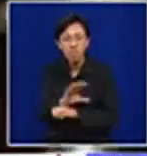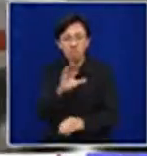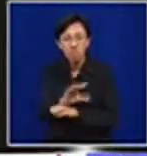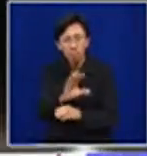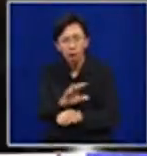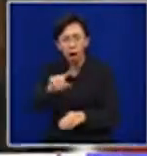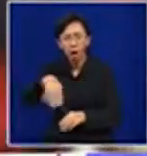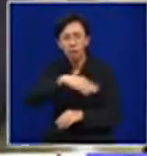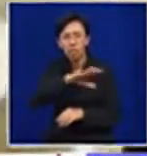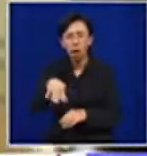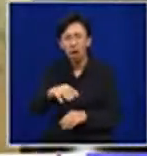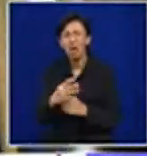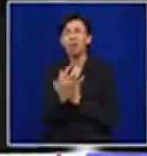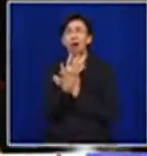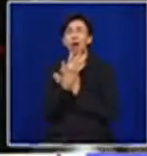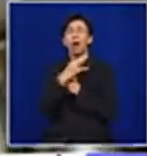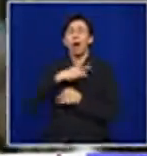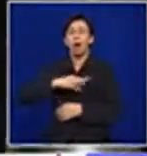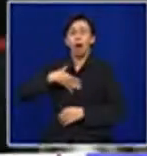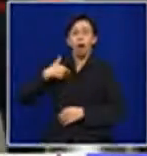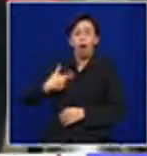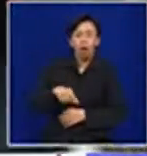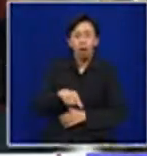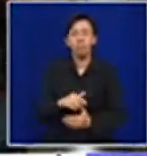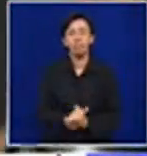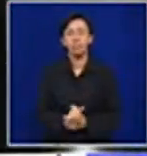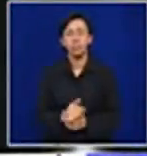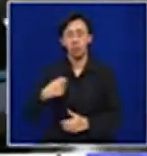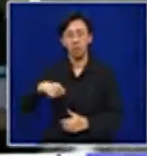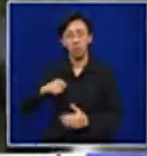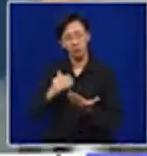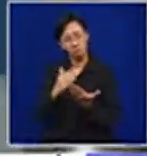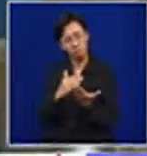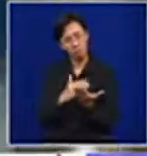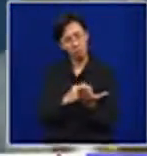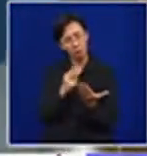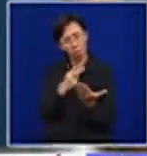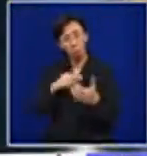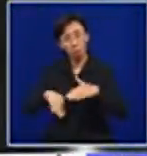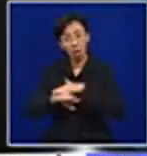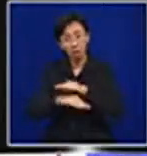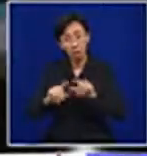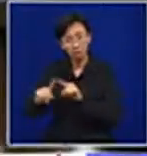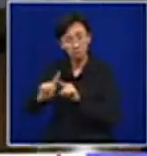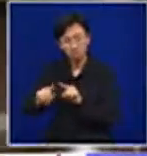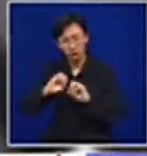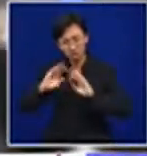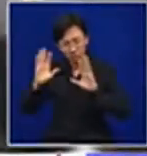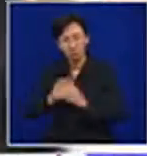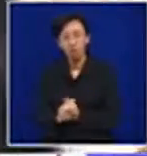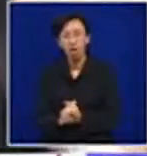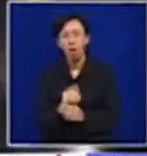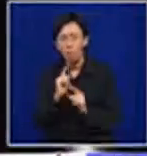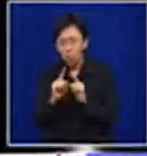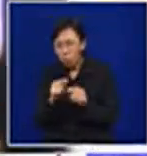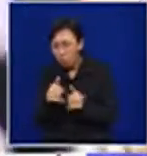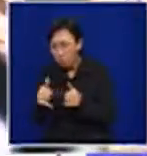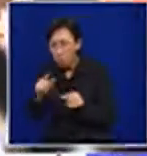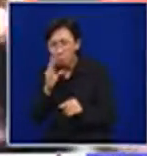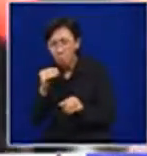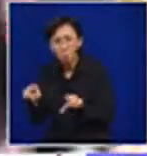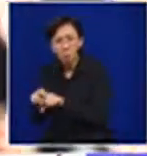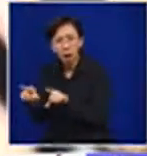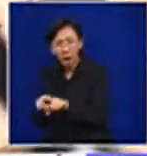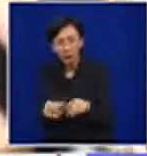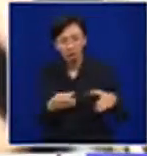จให้บุคคลปราศจากเสรีภาพโดยศาลพิเคราะห์แล้วเห็นว่าโจทก์มีพยานหลายปากเบิกความสอดคล้องกันเห็นพว